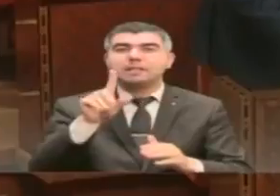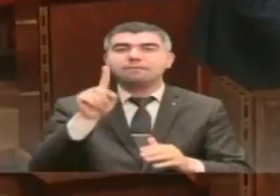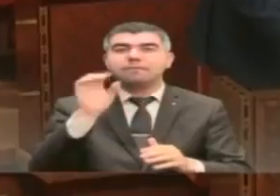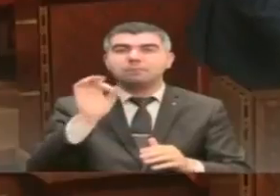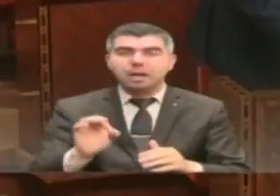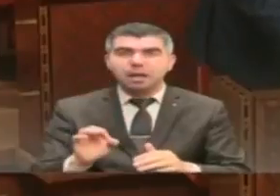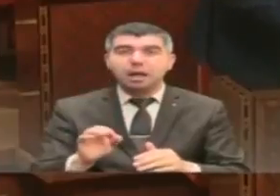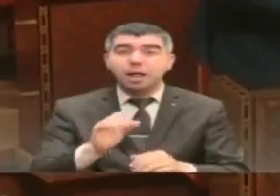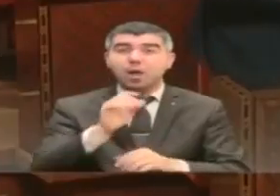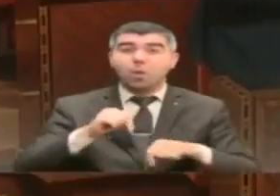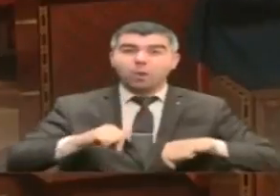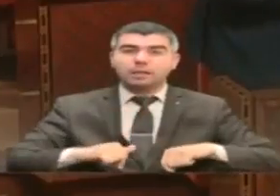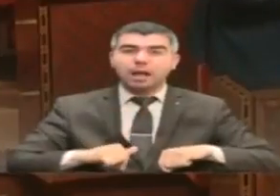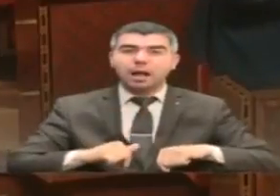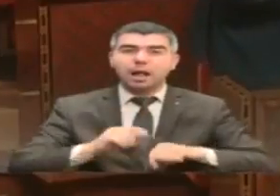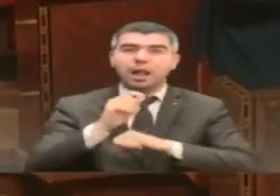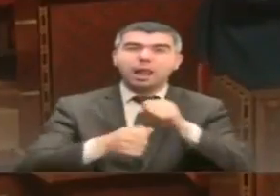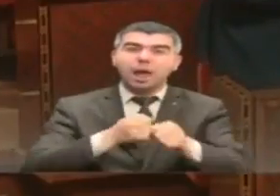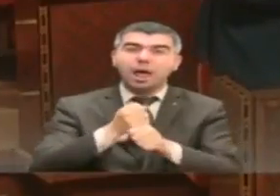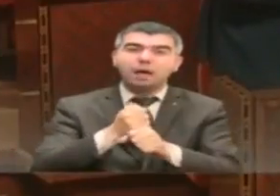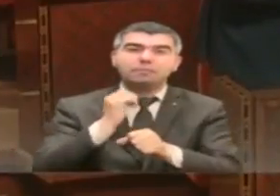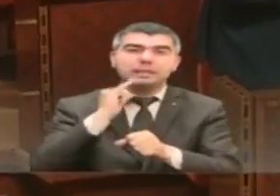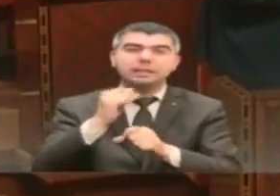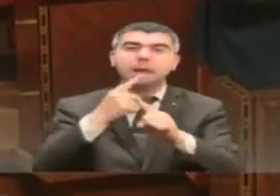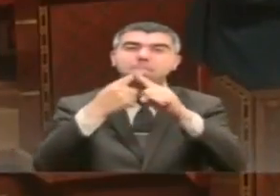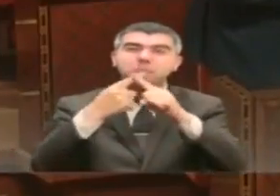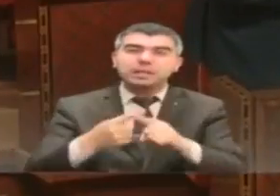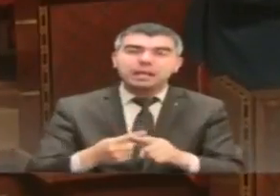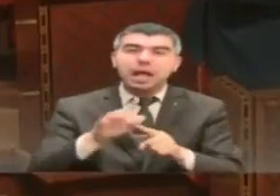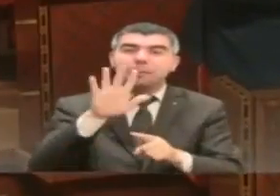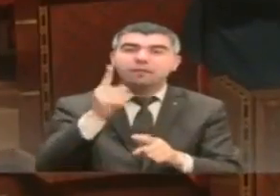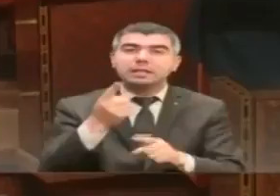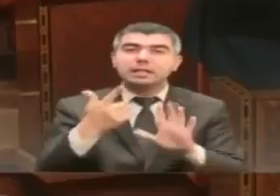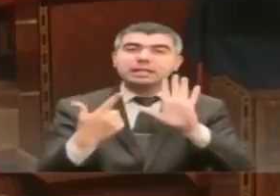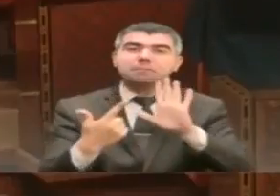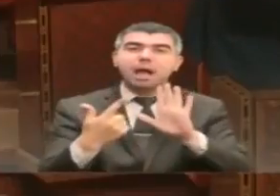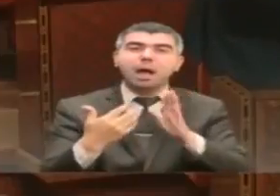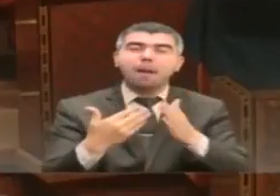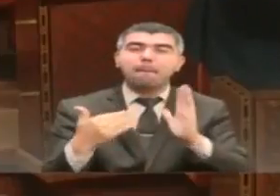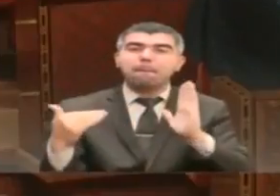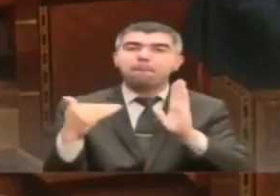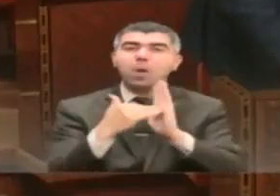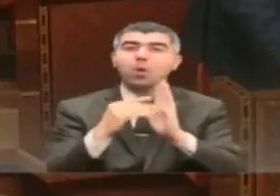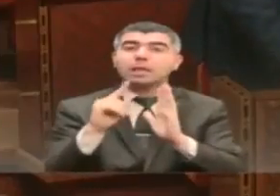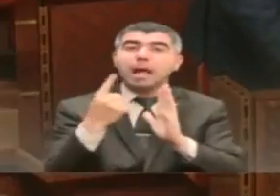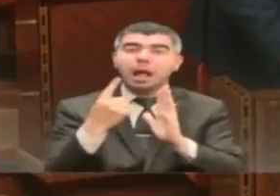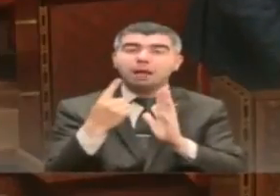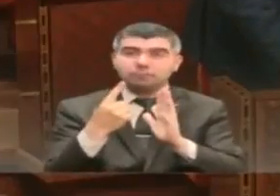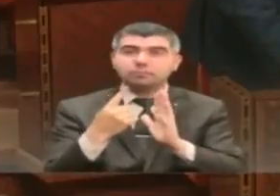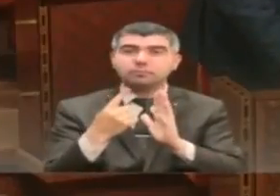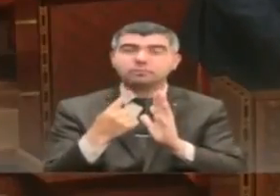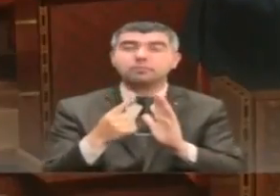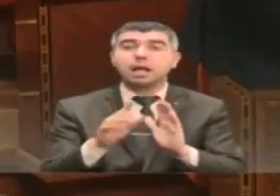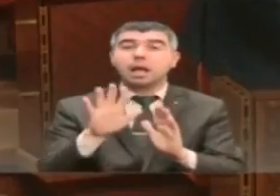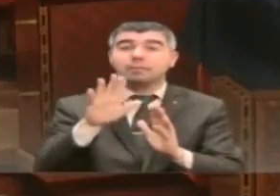الوزارة سنويا 1.7 مليار ديال الدرهم لصيانة هذا الرصيد الطرقي، لأن الرصيد الطرقي راه حوالي 250 مليار